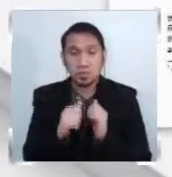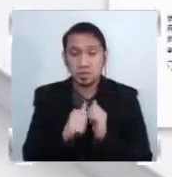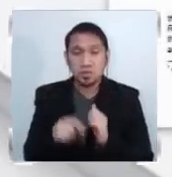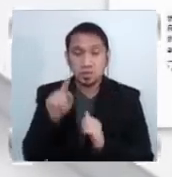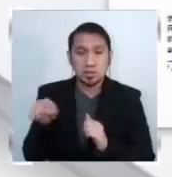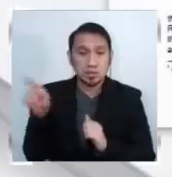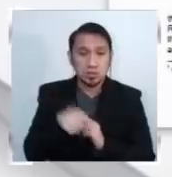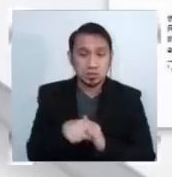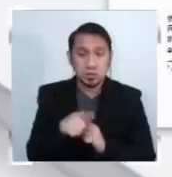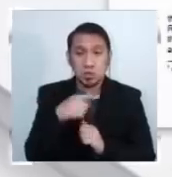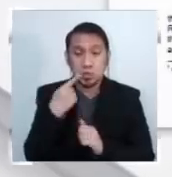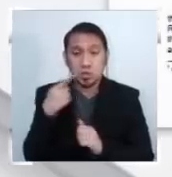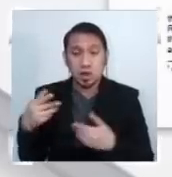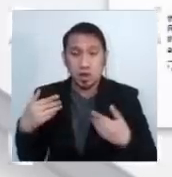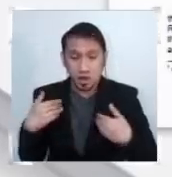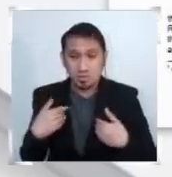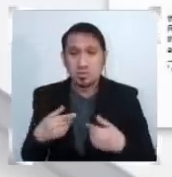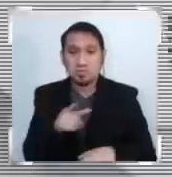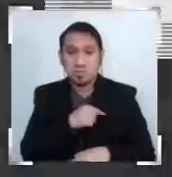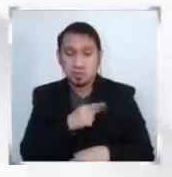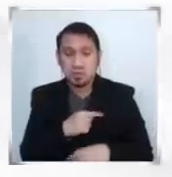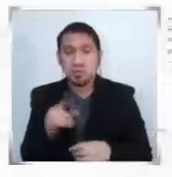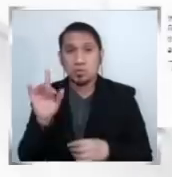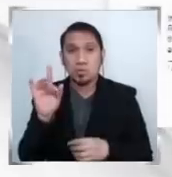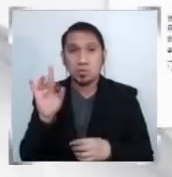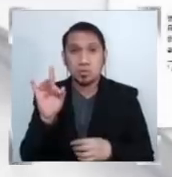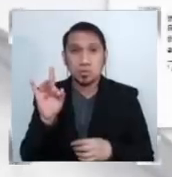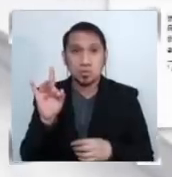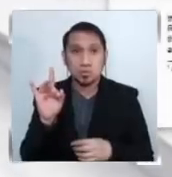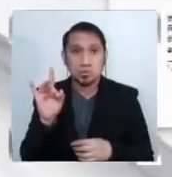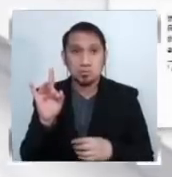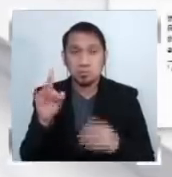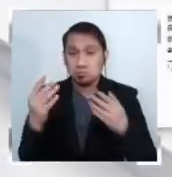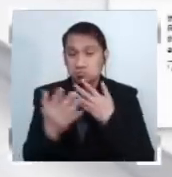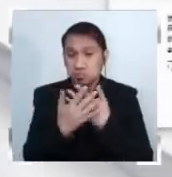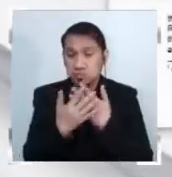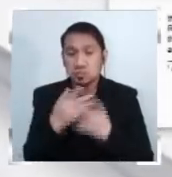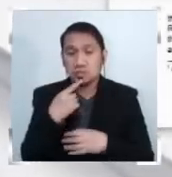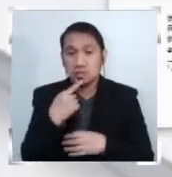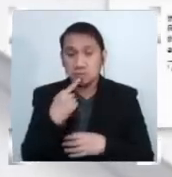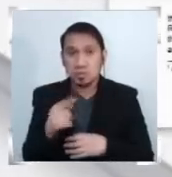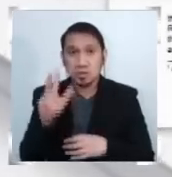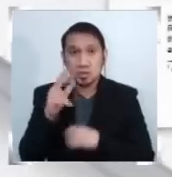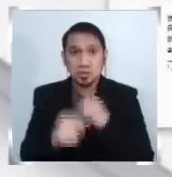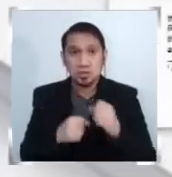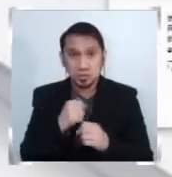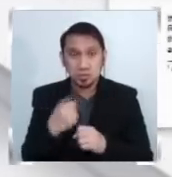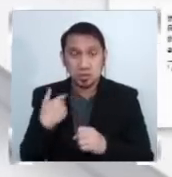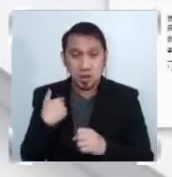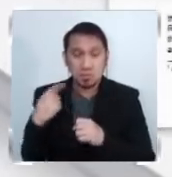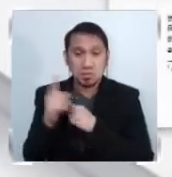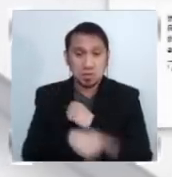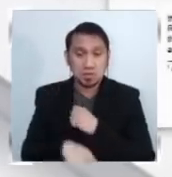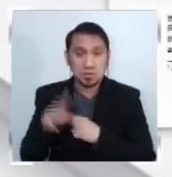sinumang nahatulan ng mahigit 18 buwang pagkakakulong. Sabi ng mga petitioner, 3 taong pagkakakulong ang sintensya kay Marcos sa